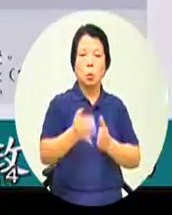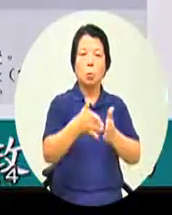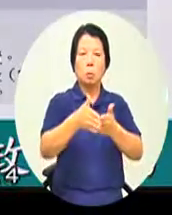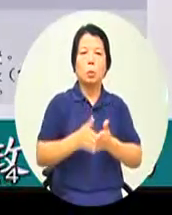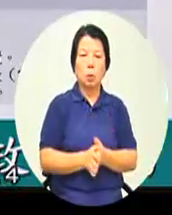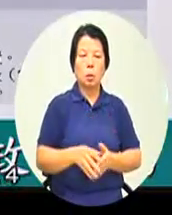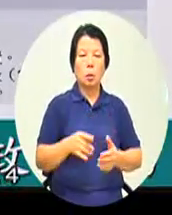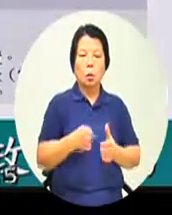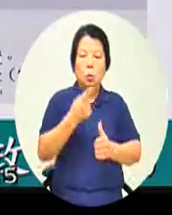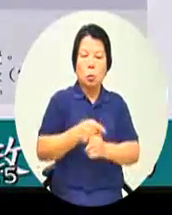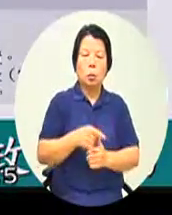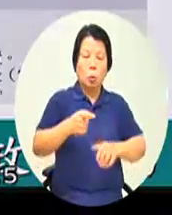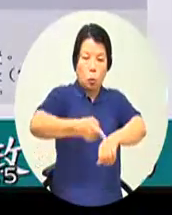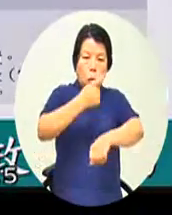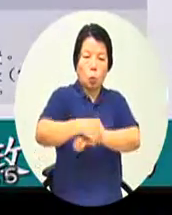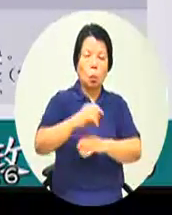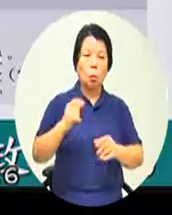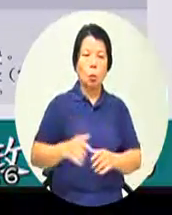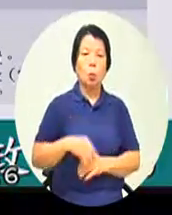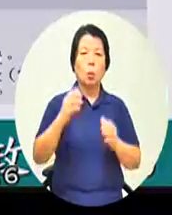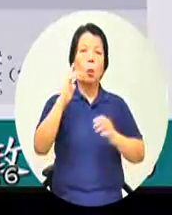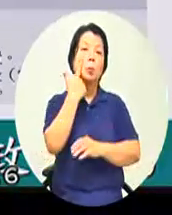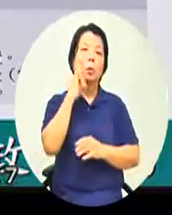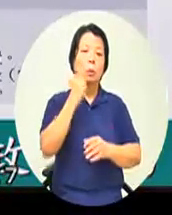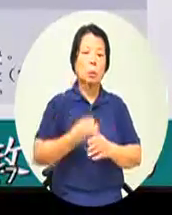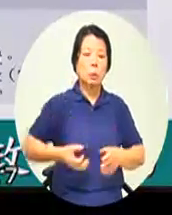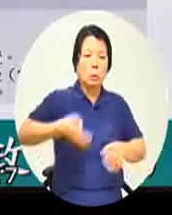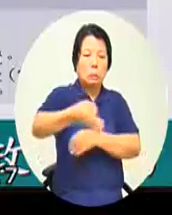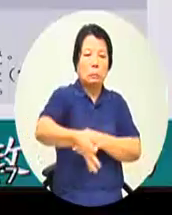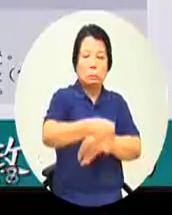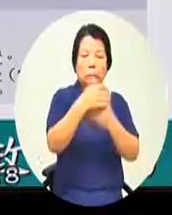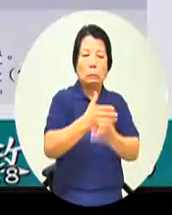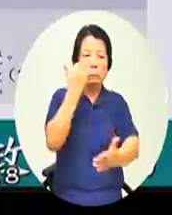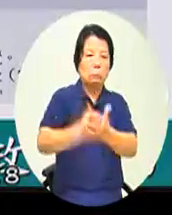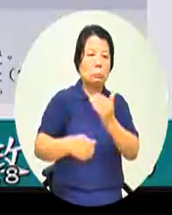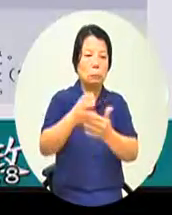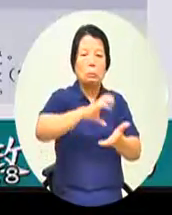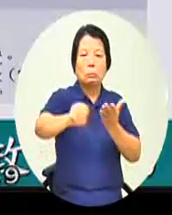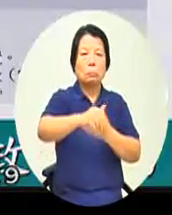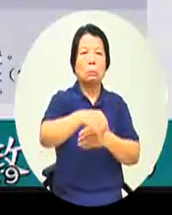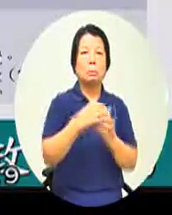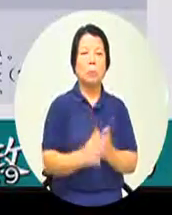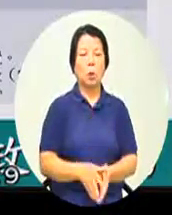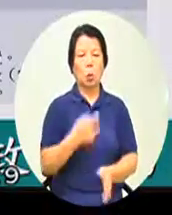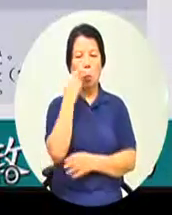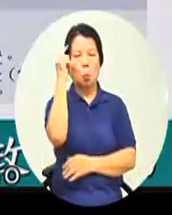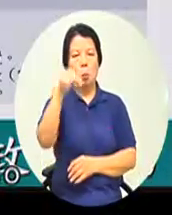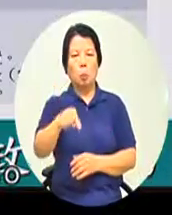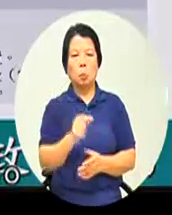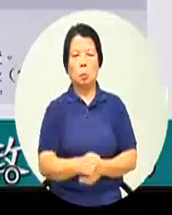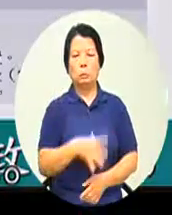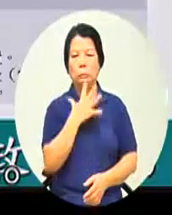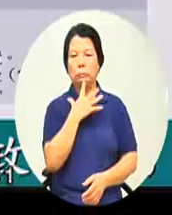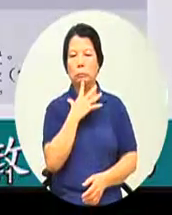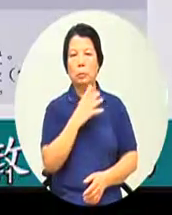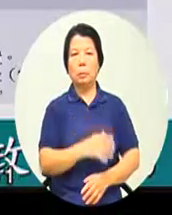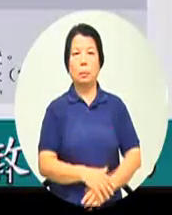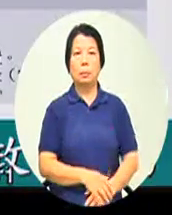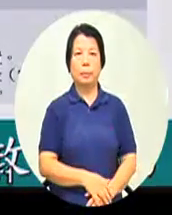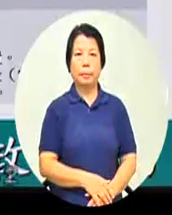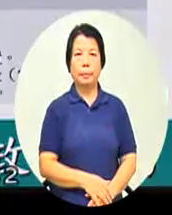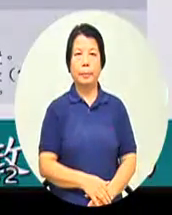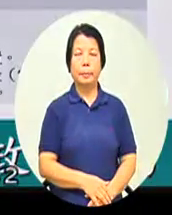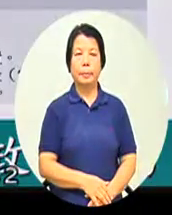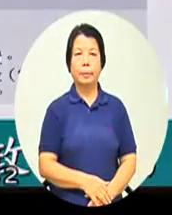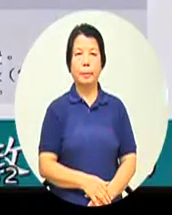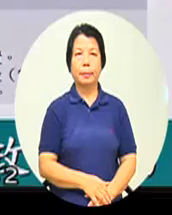要从家长交出来的钱里面去扣这个东西呢？我觉得非常非常奇怪呢。啊、